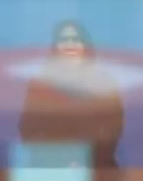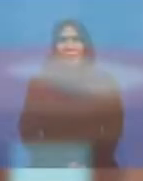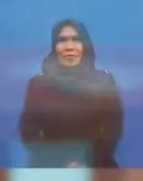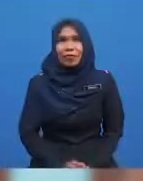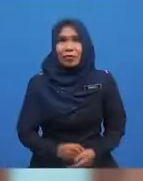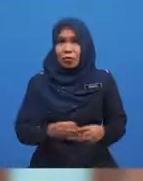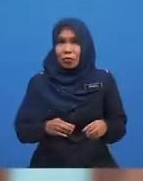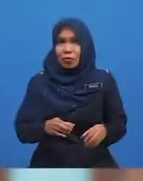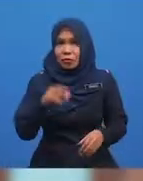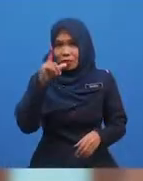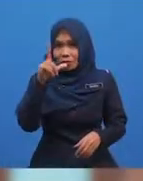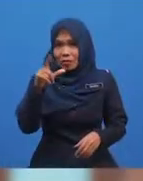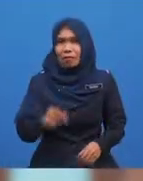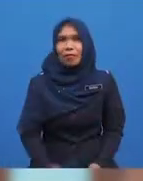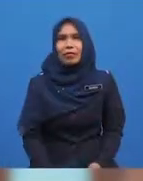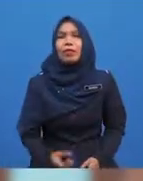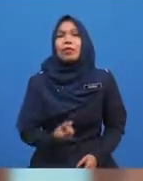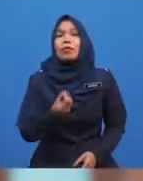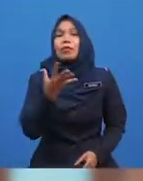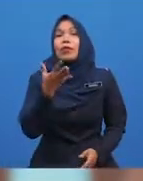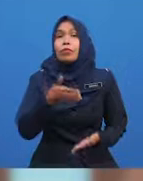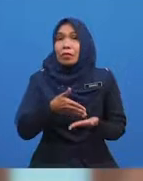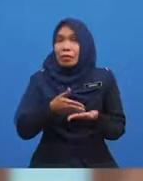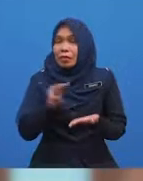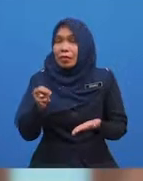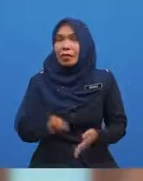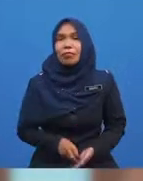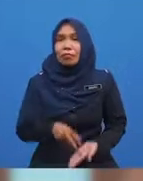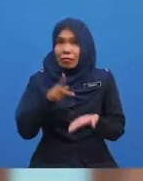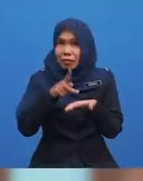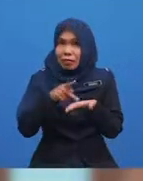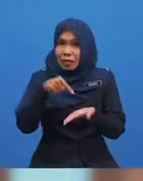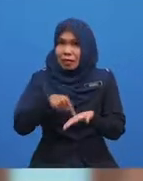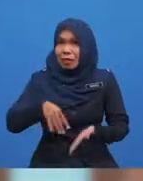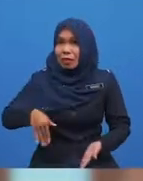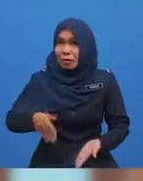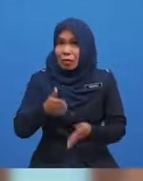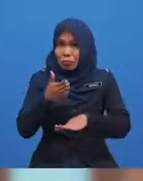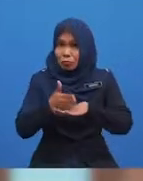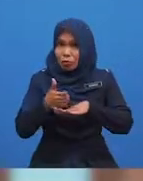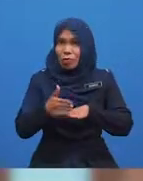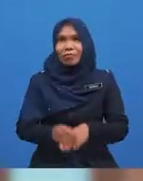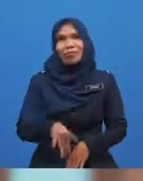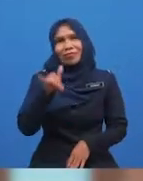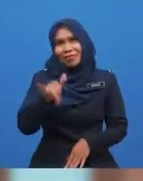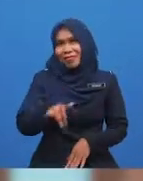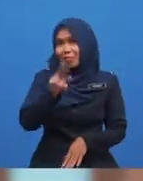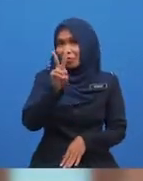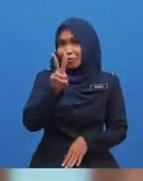Cuba kamu lihat, berapakah bahagian kek ini selepas cikgu potong? Ya,